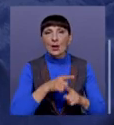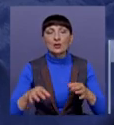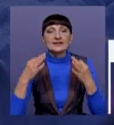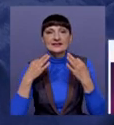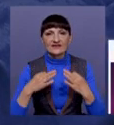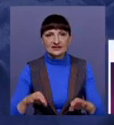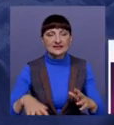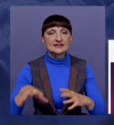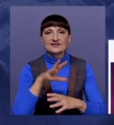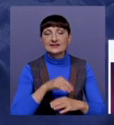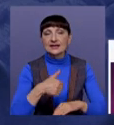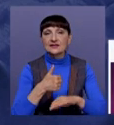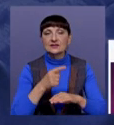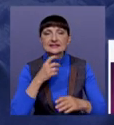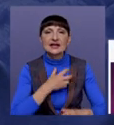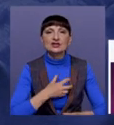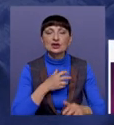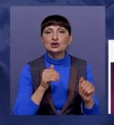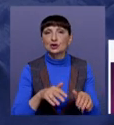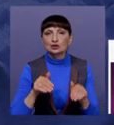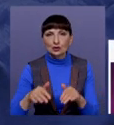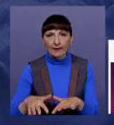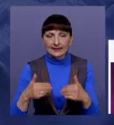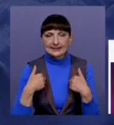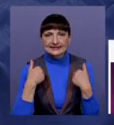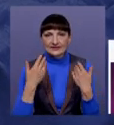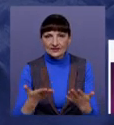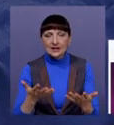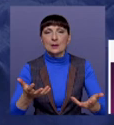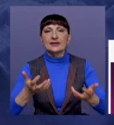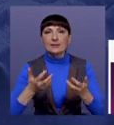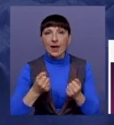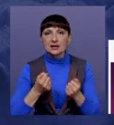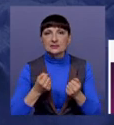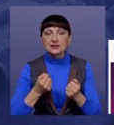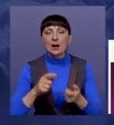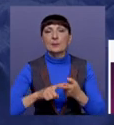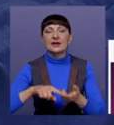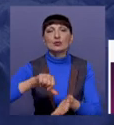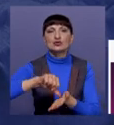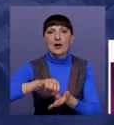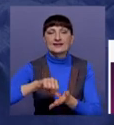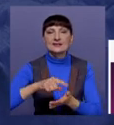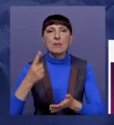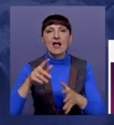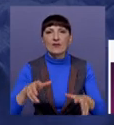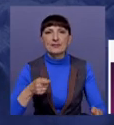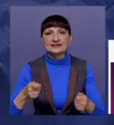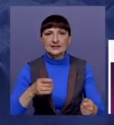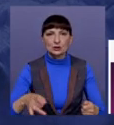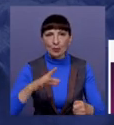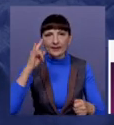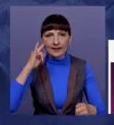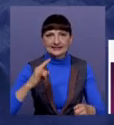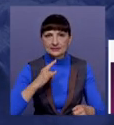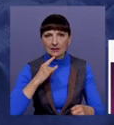независимости все основные стратегические решения инициировались и принимались при прямом участии первого президента Республики